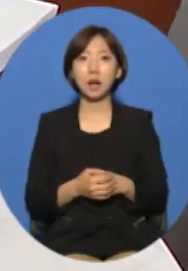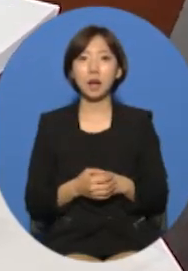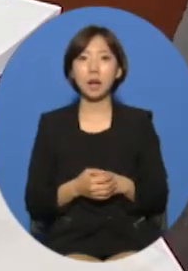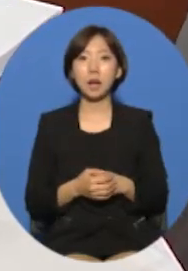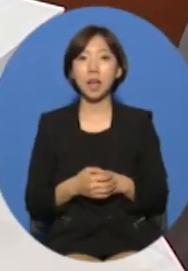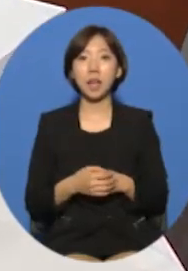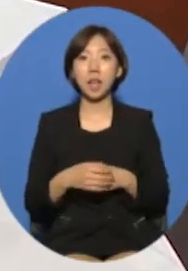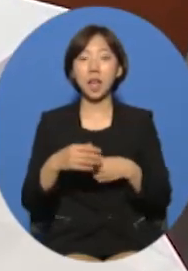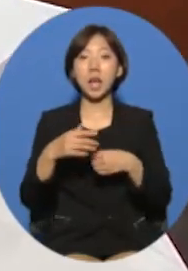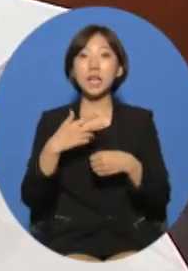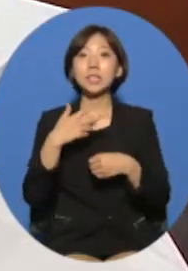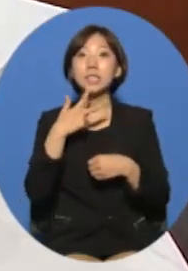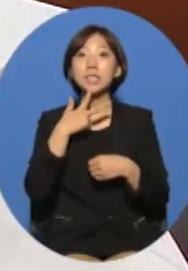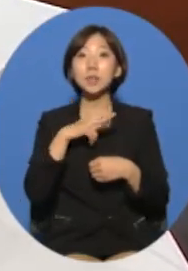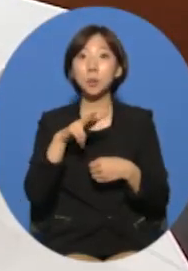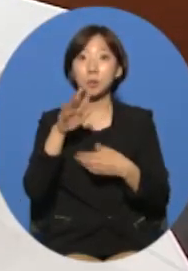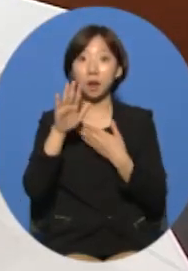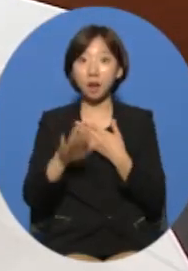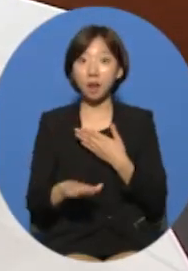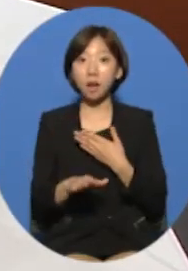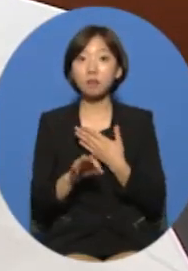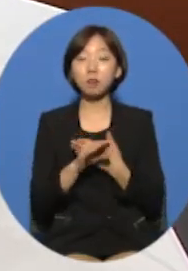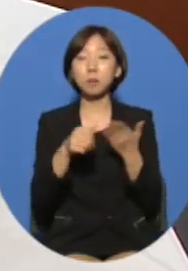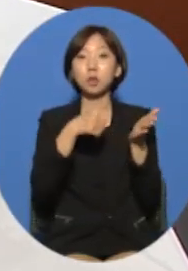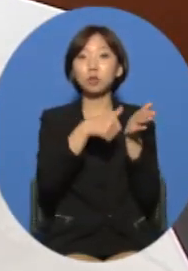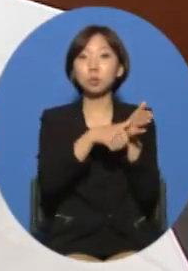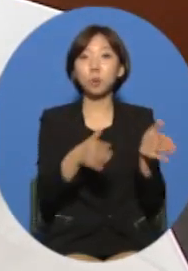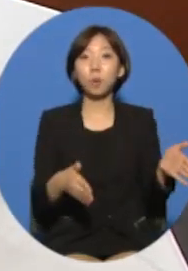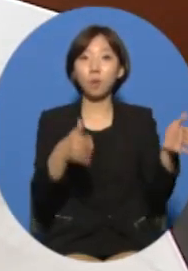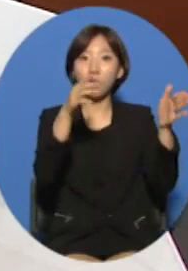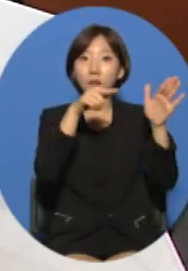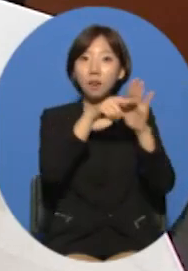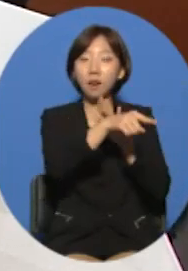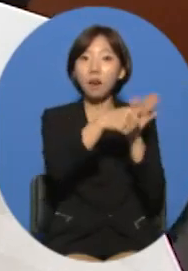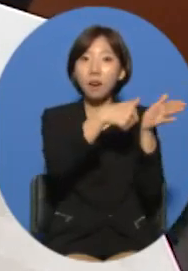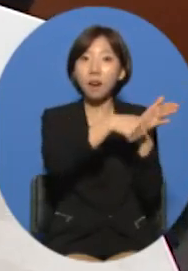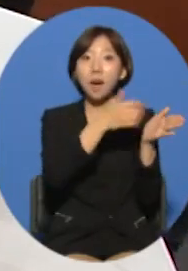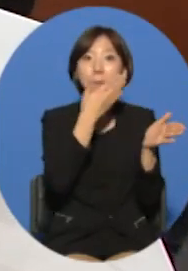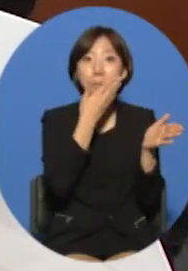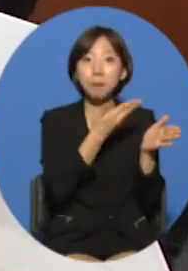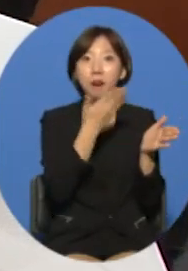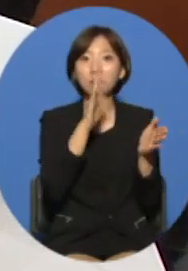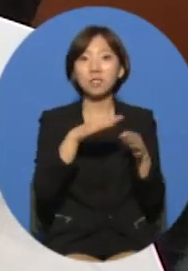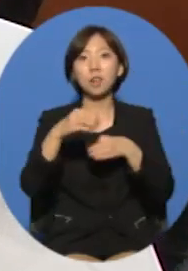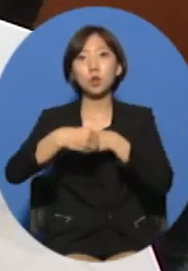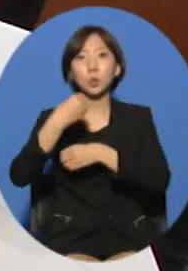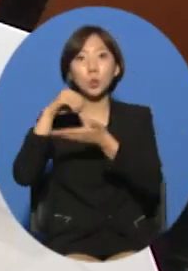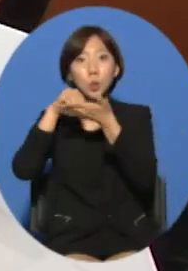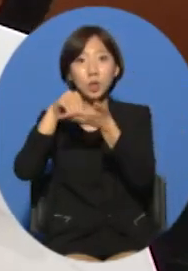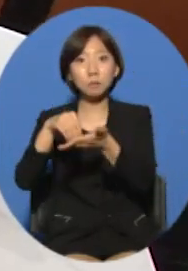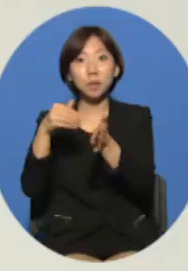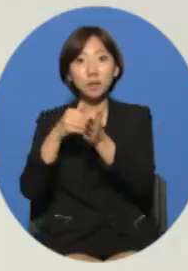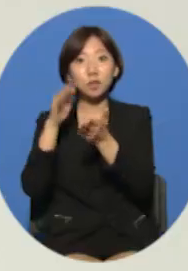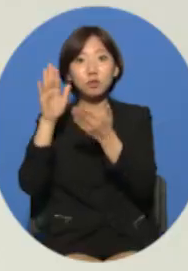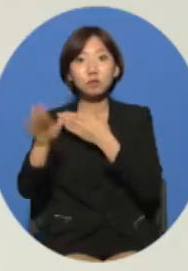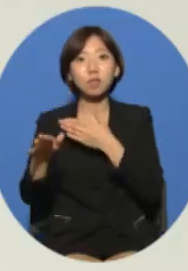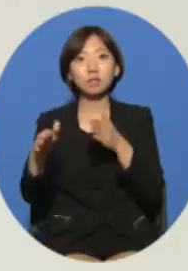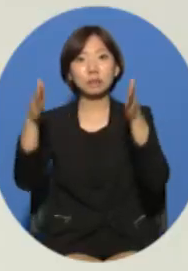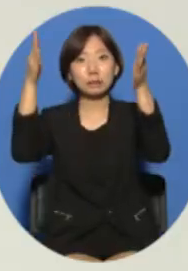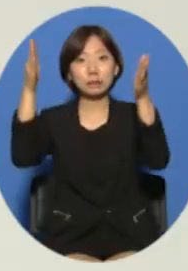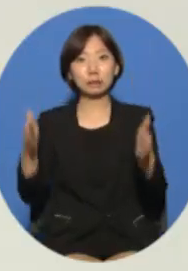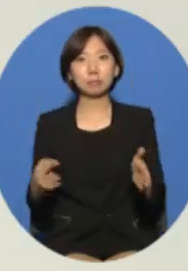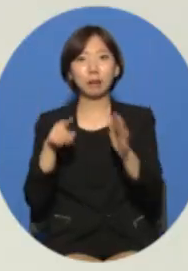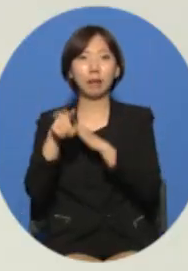들어갑니다. 아, 네네네. 그래요. 네, 초등학교 이하는 투표소 안에까지는 들어올 수 있고요. 예. 네. 기표소 안에까지 들어간 것은 미취학 아동. 잘